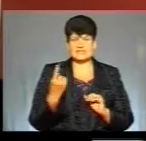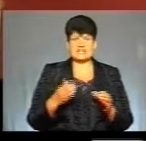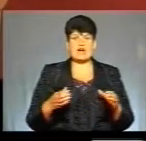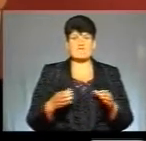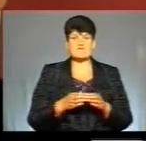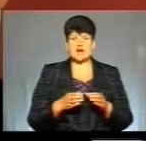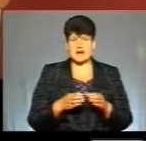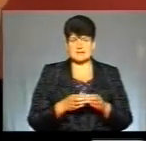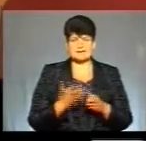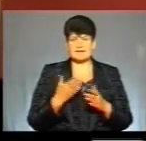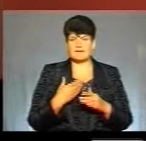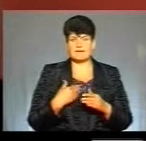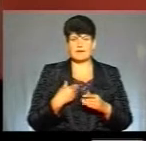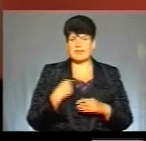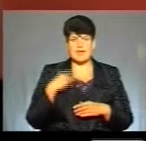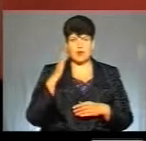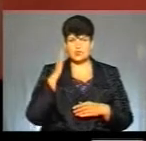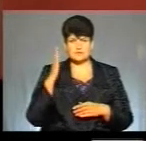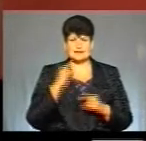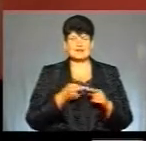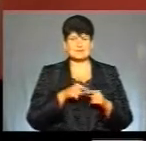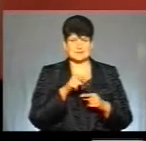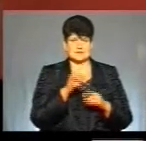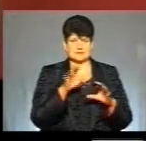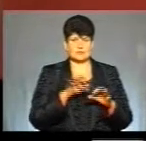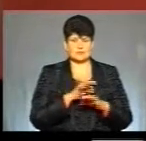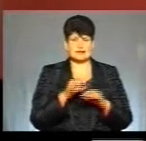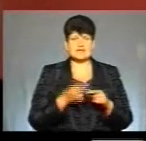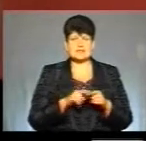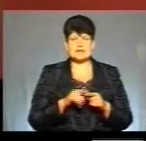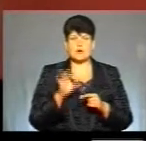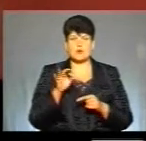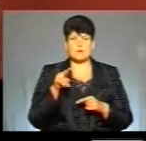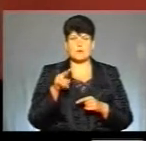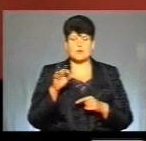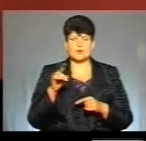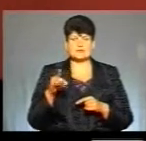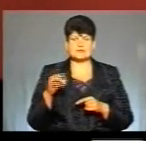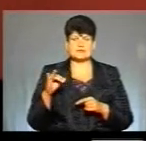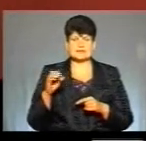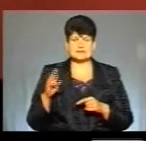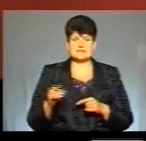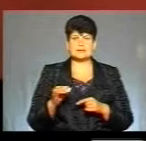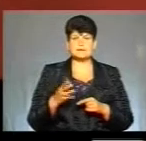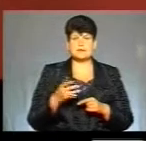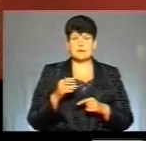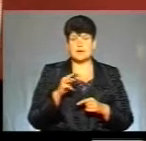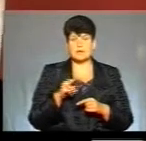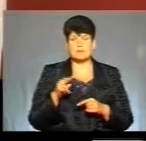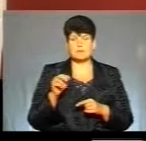яка не віддала жодного голосу за цей законопроект, це опозиційна платформа «За життя», і Михайло Папієв зазначив,